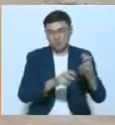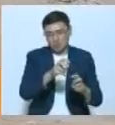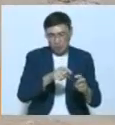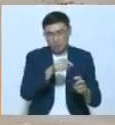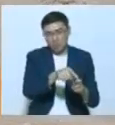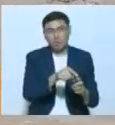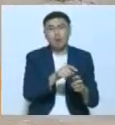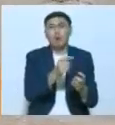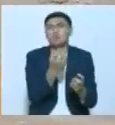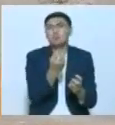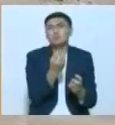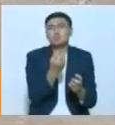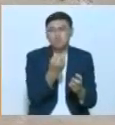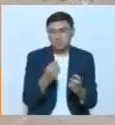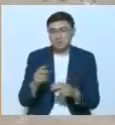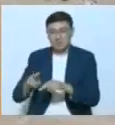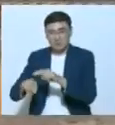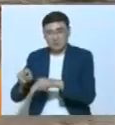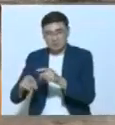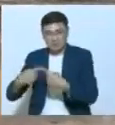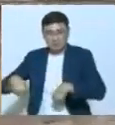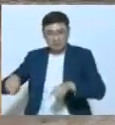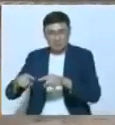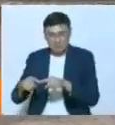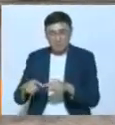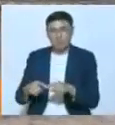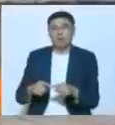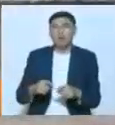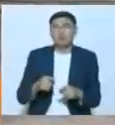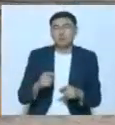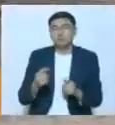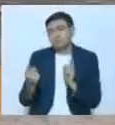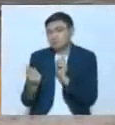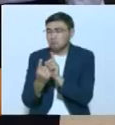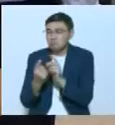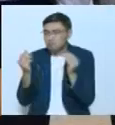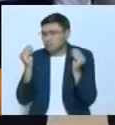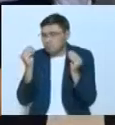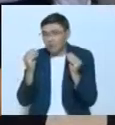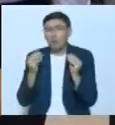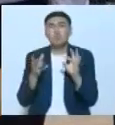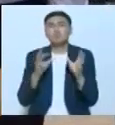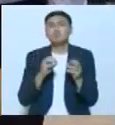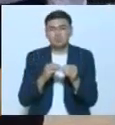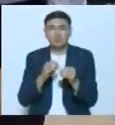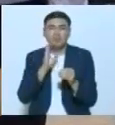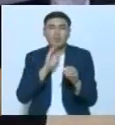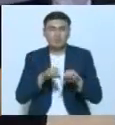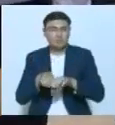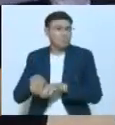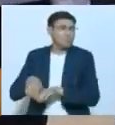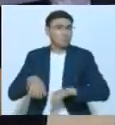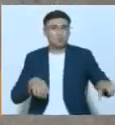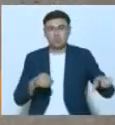они встретились с представителями подрядчика строительства водовода между заводом и городом Жанаузен. Протяженность водовода составляет 101